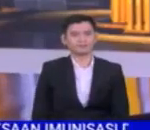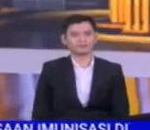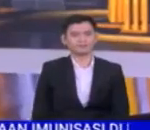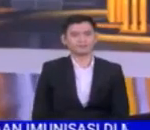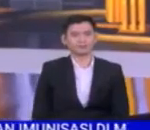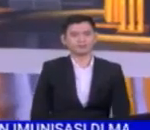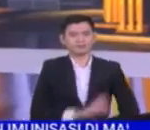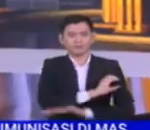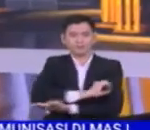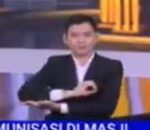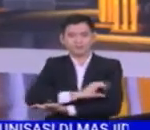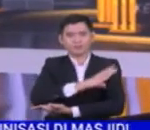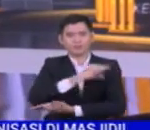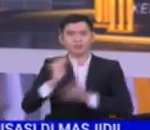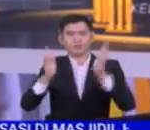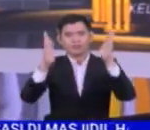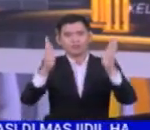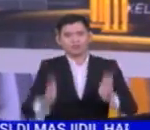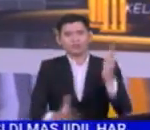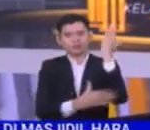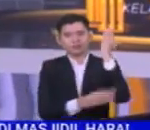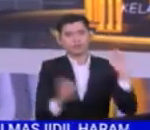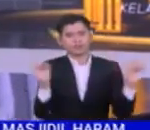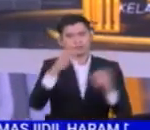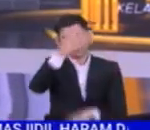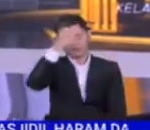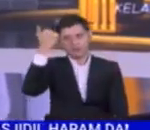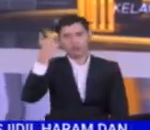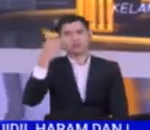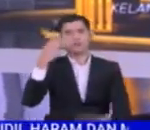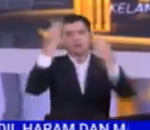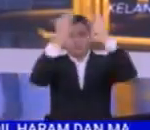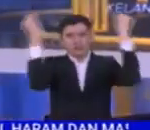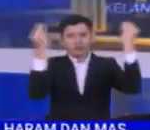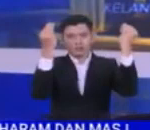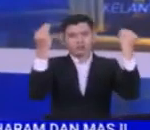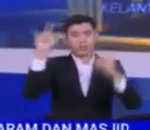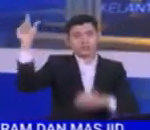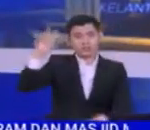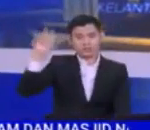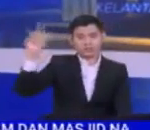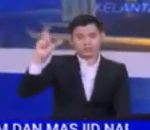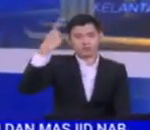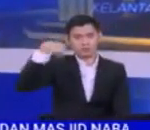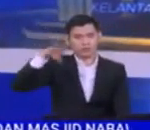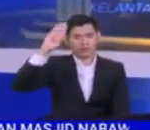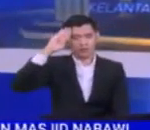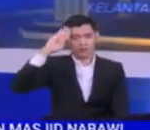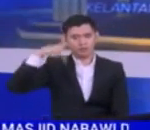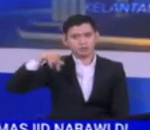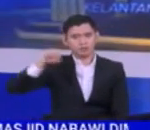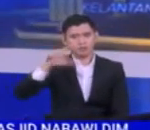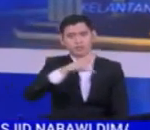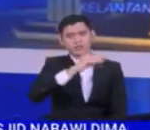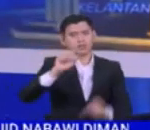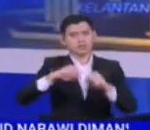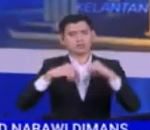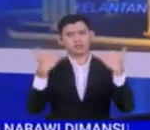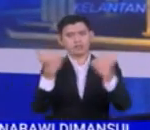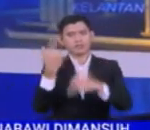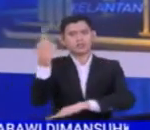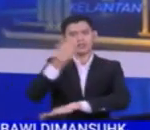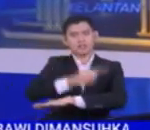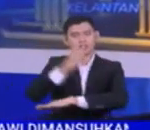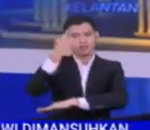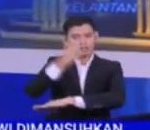Hai anak yatim dan golongan asnaf tidak dilupakan majelis agama Islam dan adat istiadat Melayu flash mauez dan serikat hari-hari